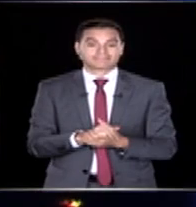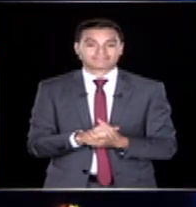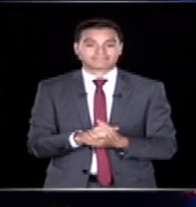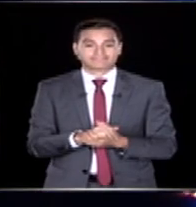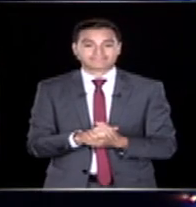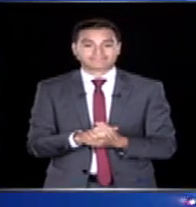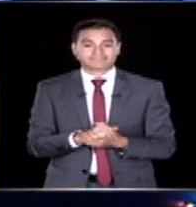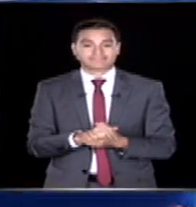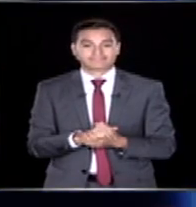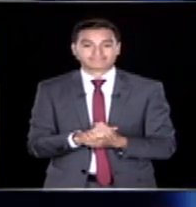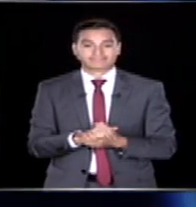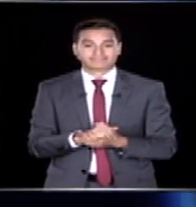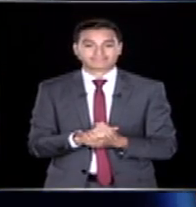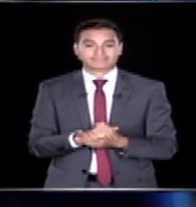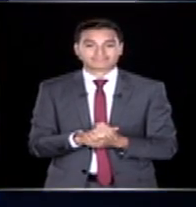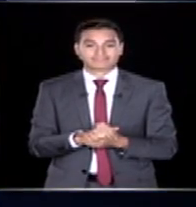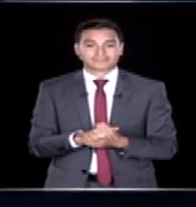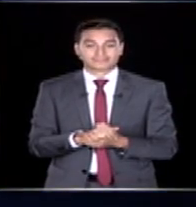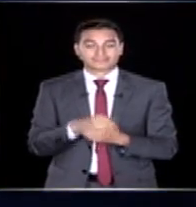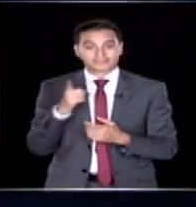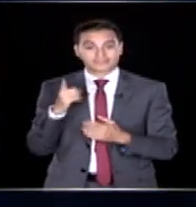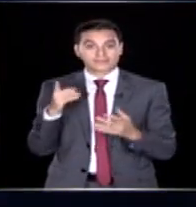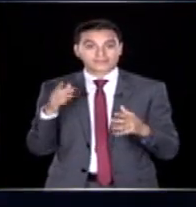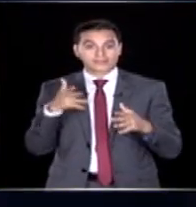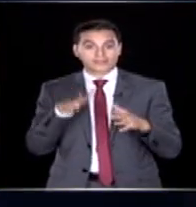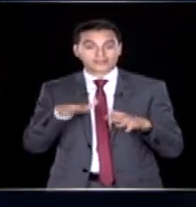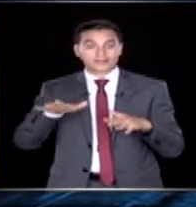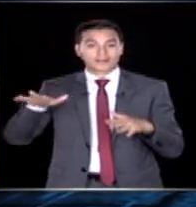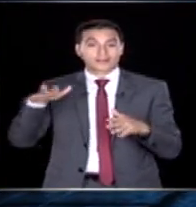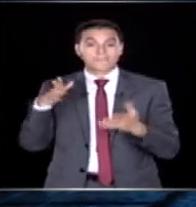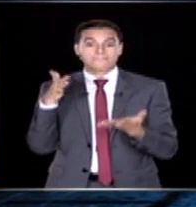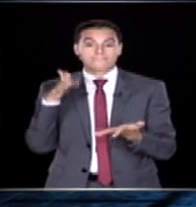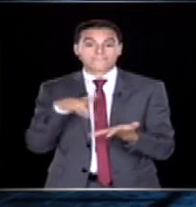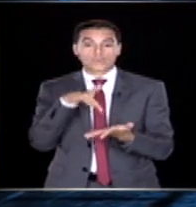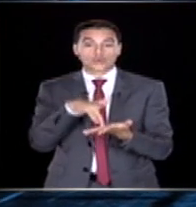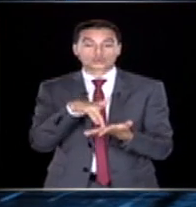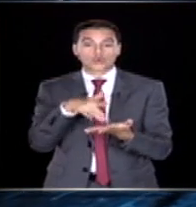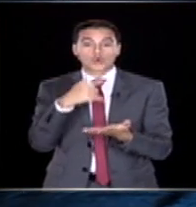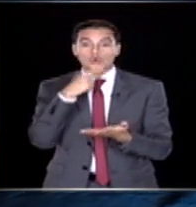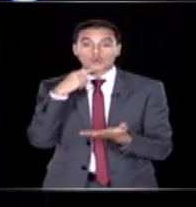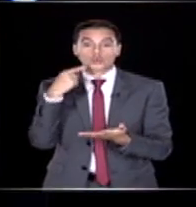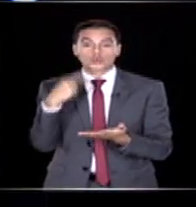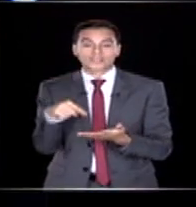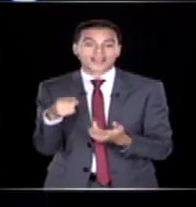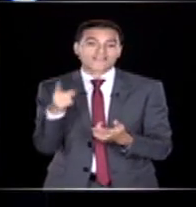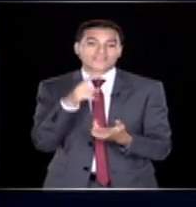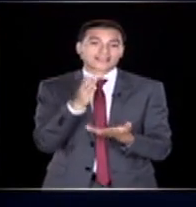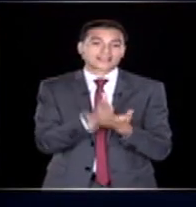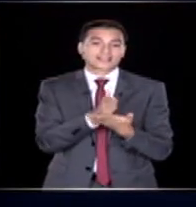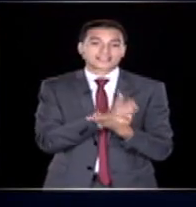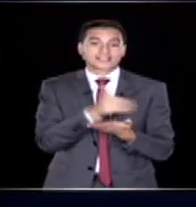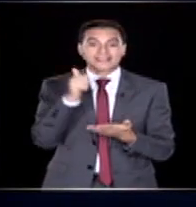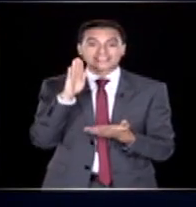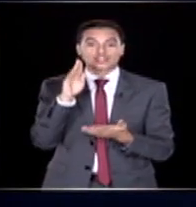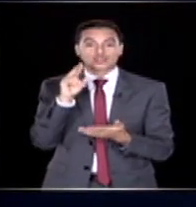جزء من الحدود بين روسيا وإستونيا. أول 10 نقاط لفريق